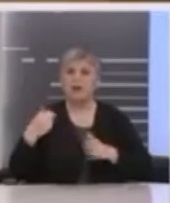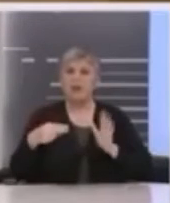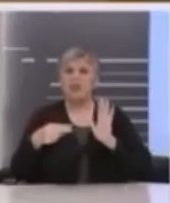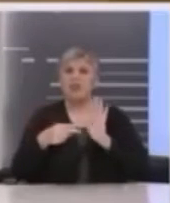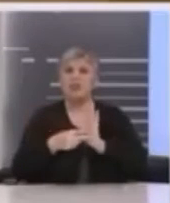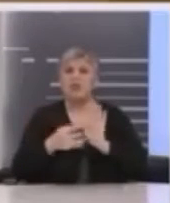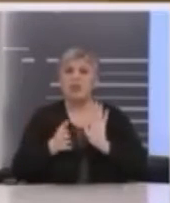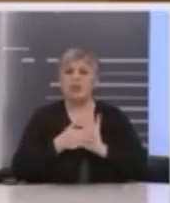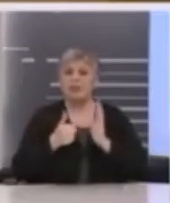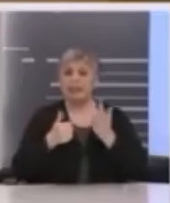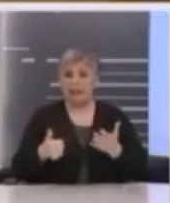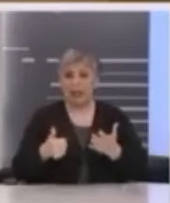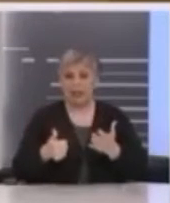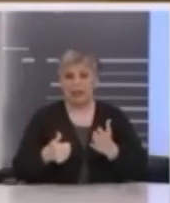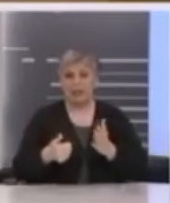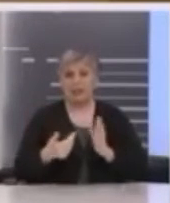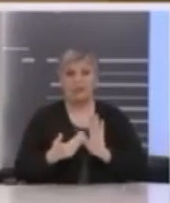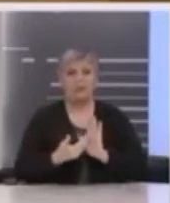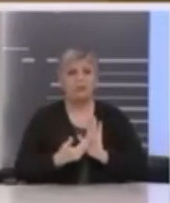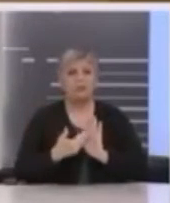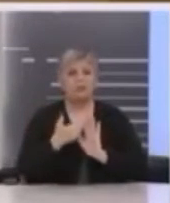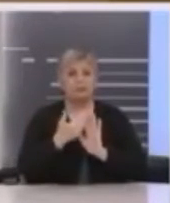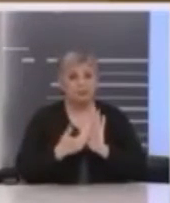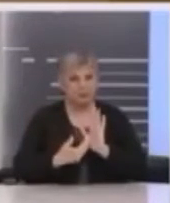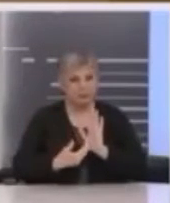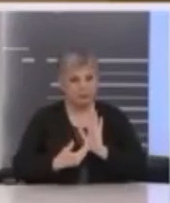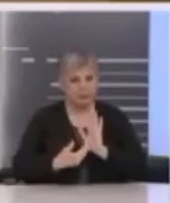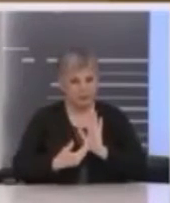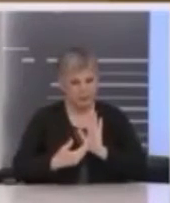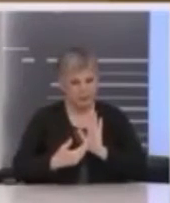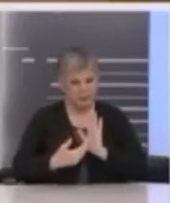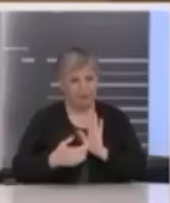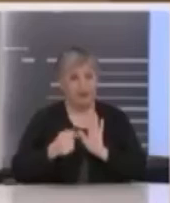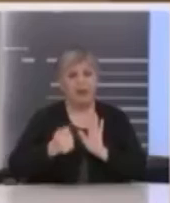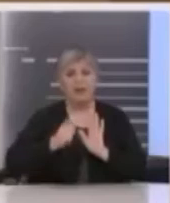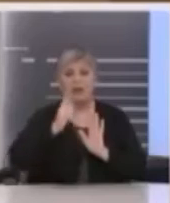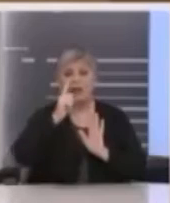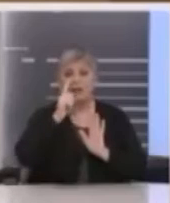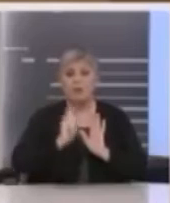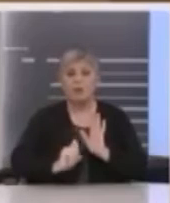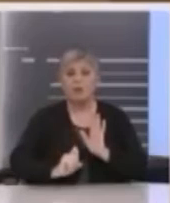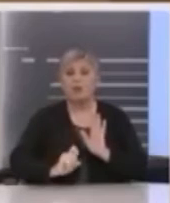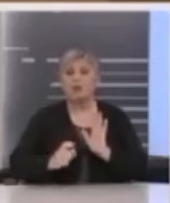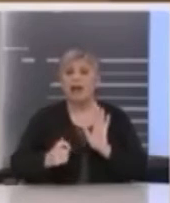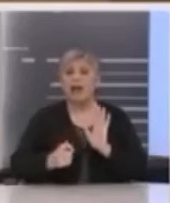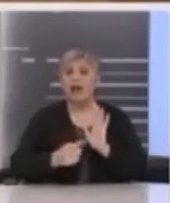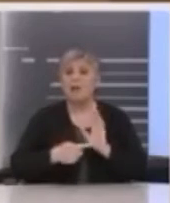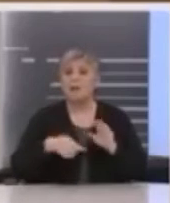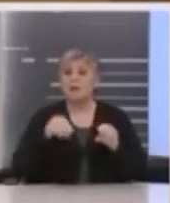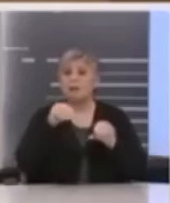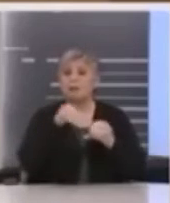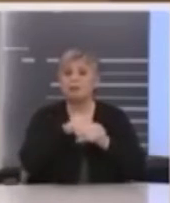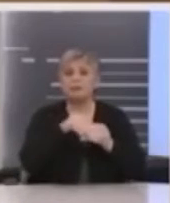δεδομένοι, τετελεσμένοι. Το 2016 είχαμε υποχρέωση να πετύχουμε πρωτογενές πλεόνασμα